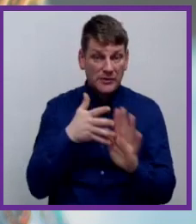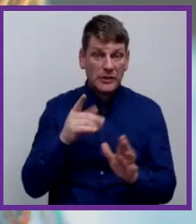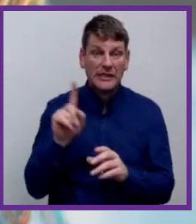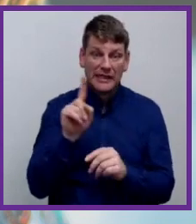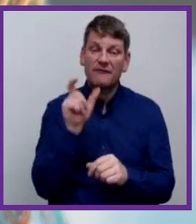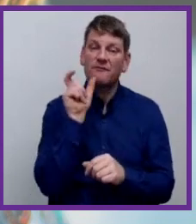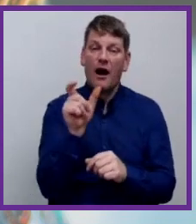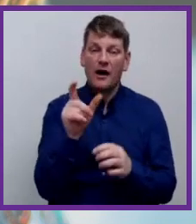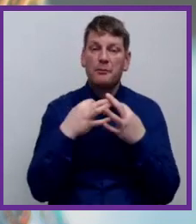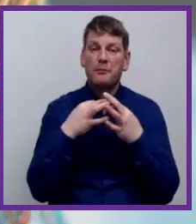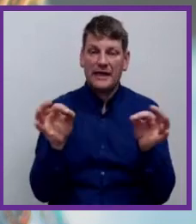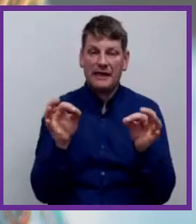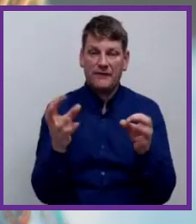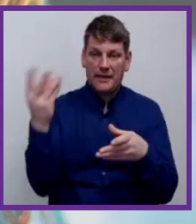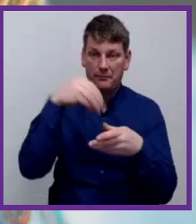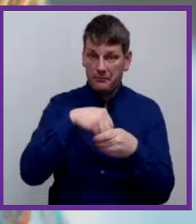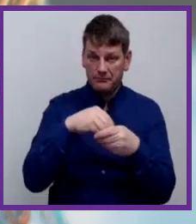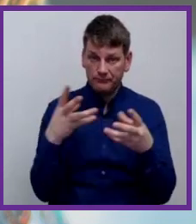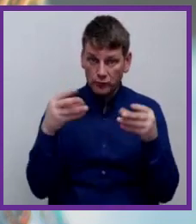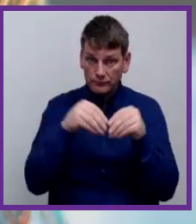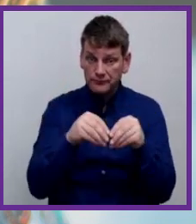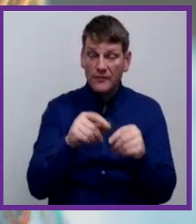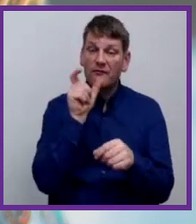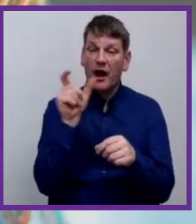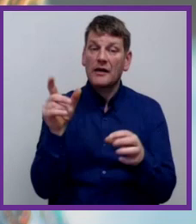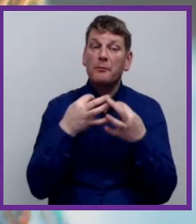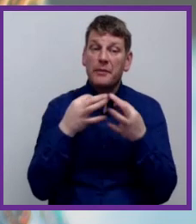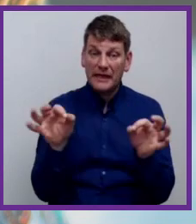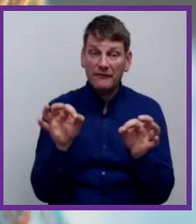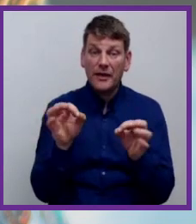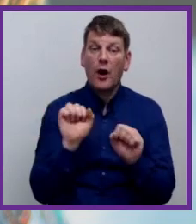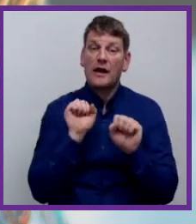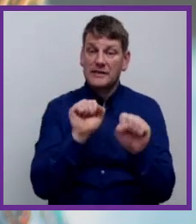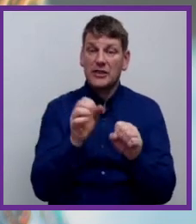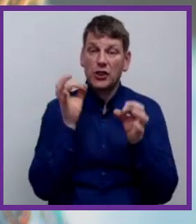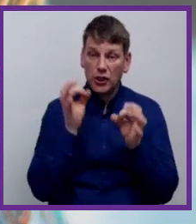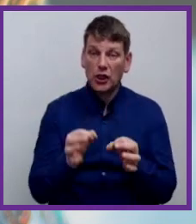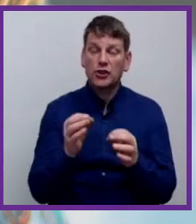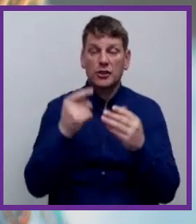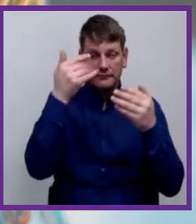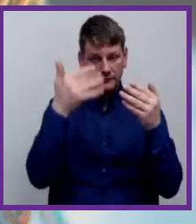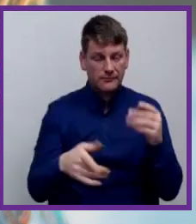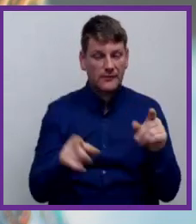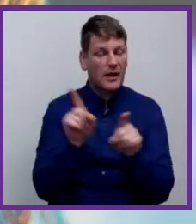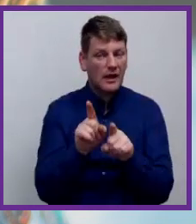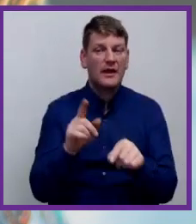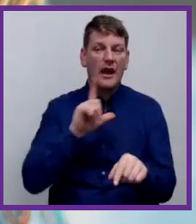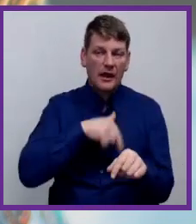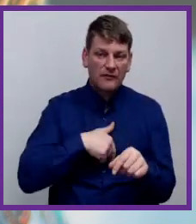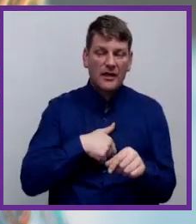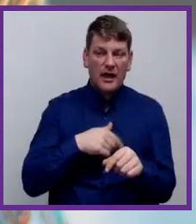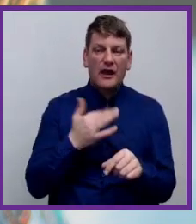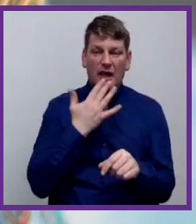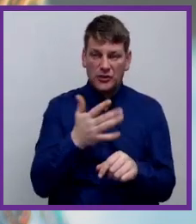vārda brīvības sastāvdaļa. Vārda brīvību aizsargā tiešām virkne gan Latvijā